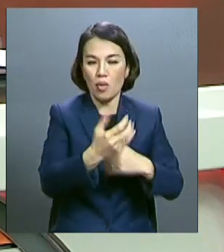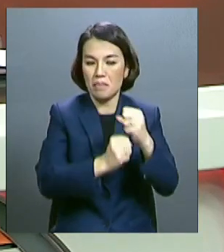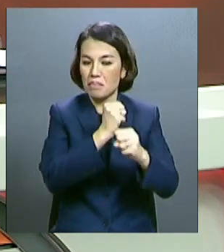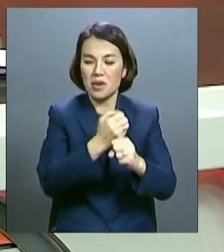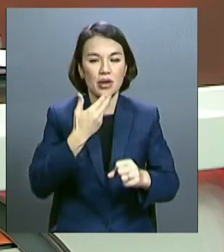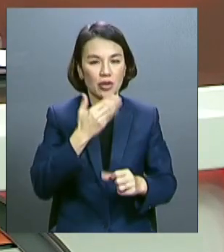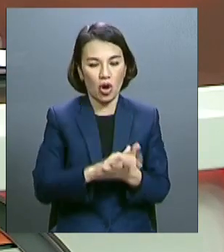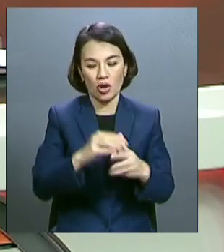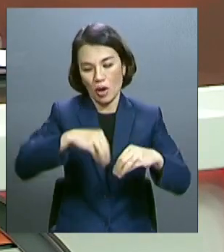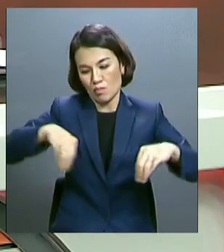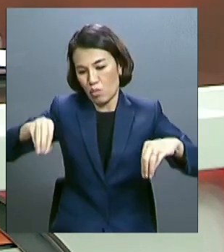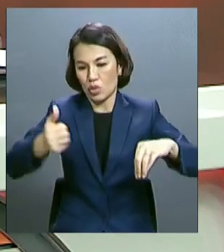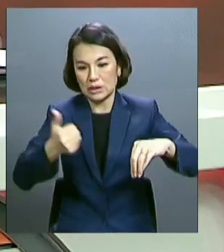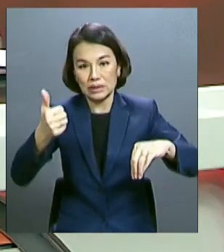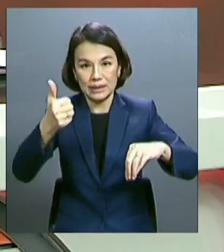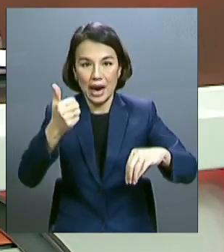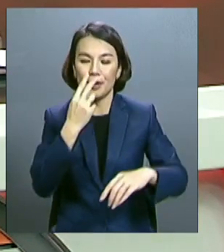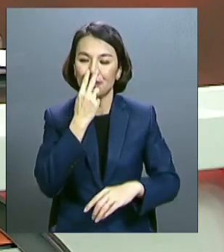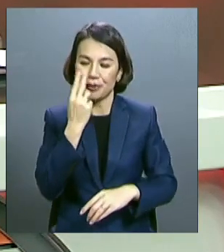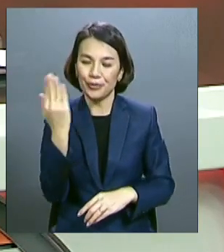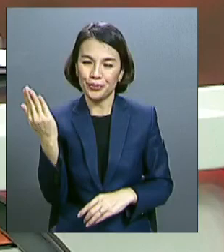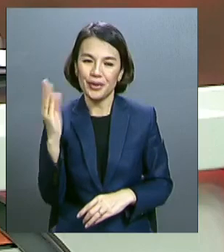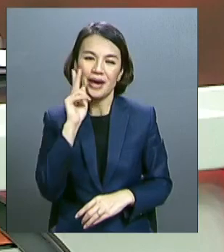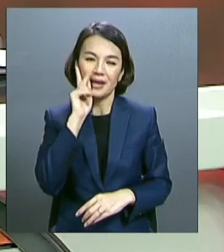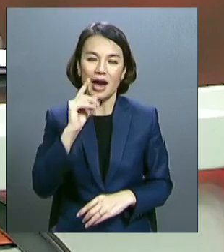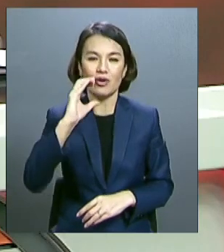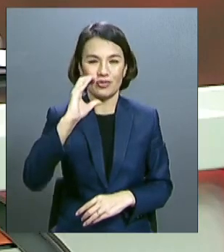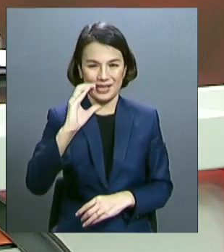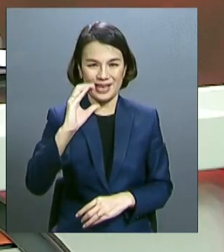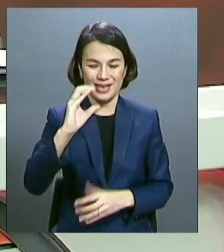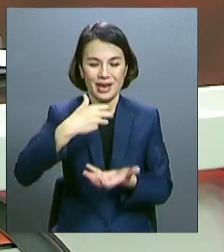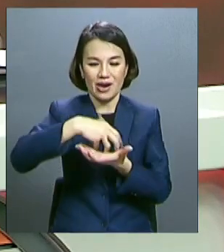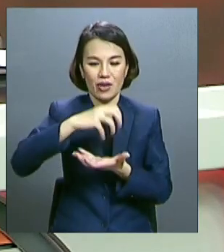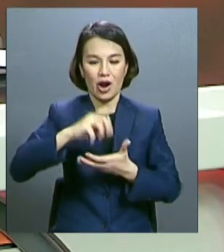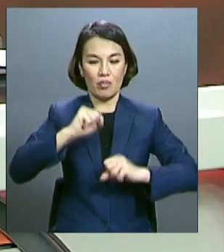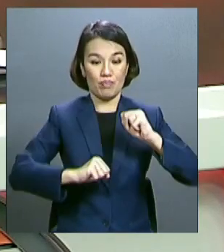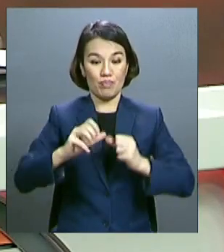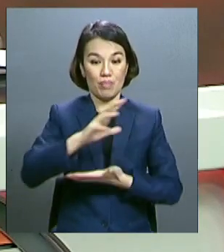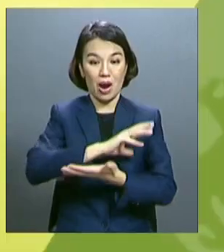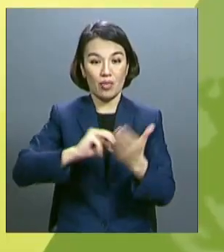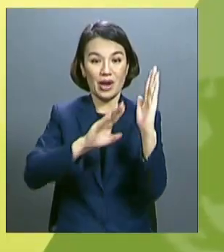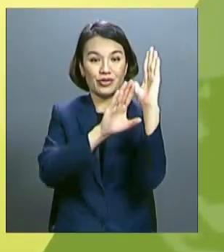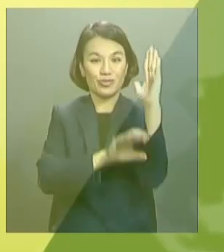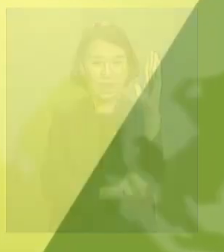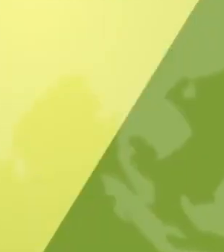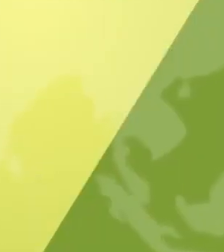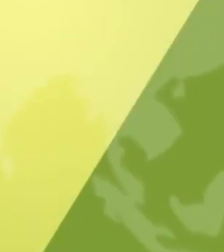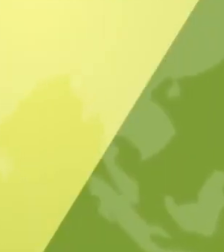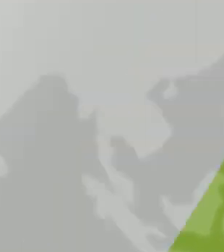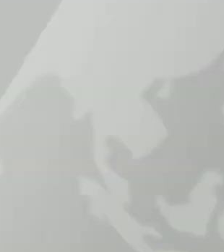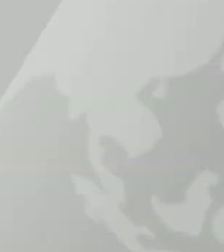ผสมได้ติดตามรายงานจากนักข่าวพลเมืองนักศึกษานิเทศศาสตร์มหาวิทยาลัยราชภัฏสงขลานะครับ